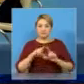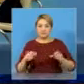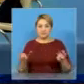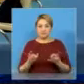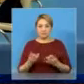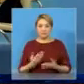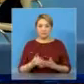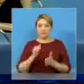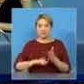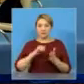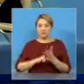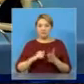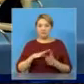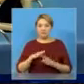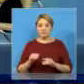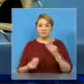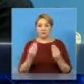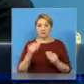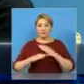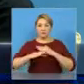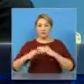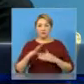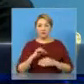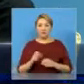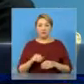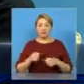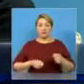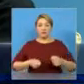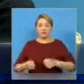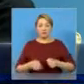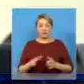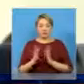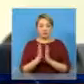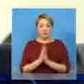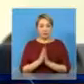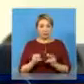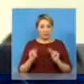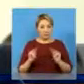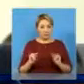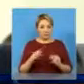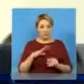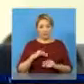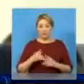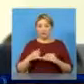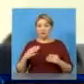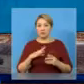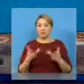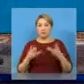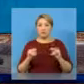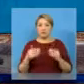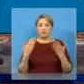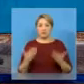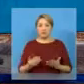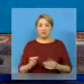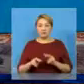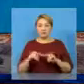По поводу установления детских игровых площадок градоначальник Асхат Шахаров попросил конкретнее обозначить территорию, где в этом есть